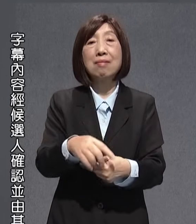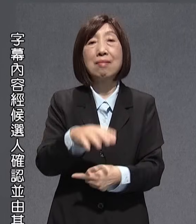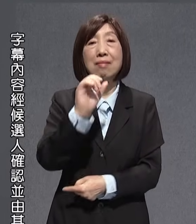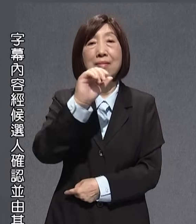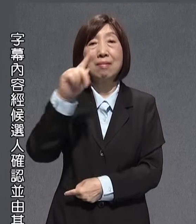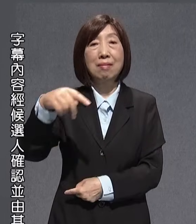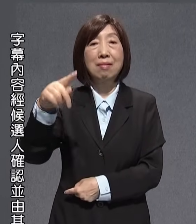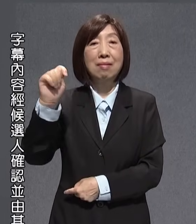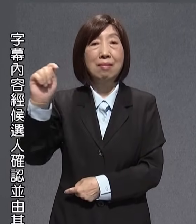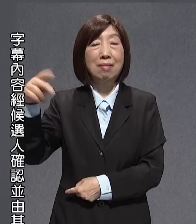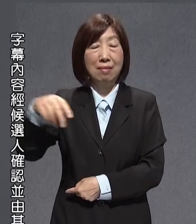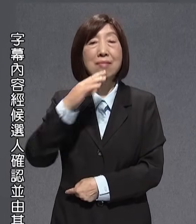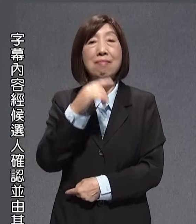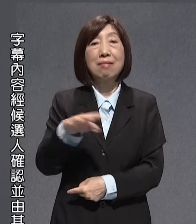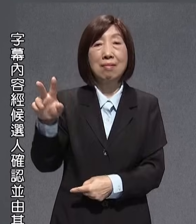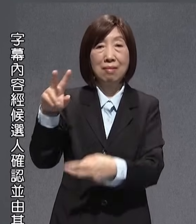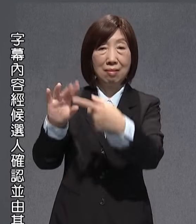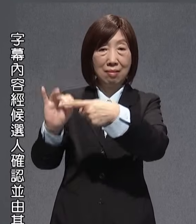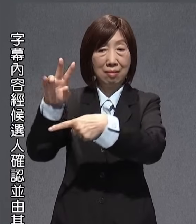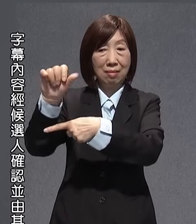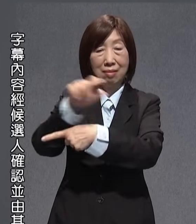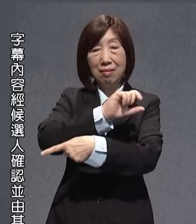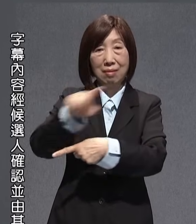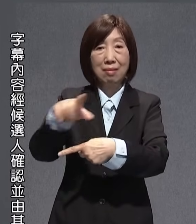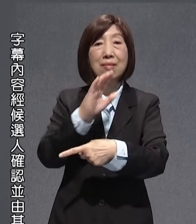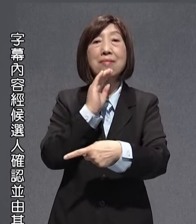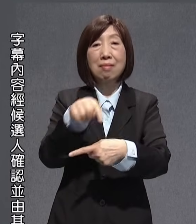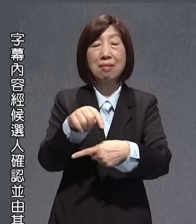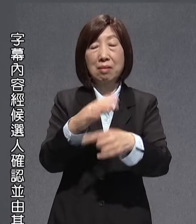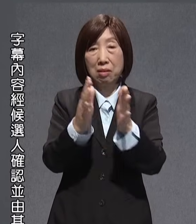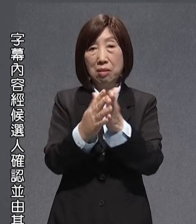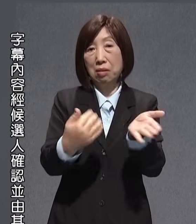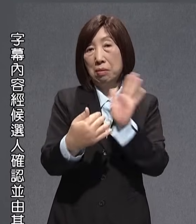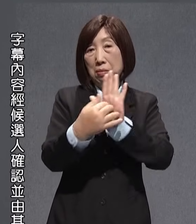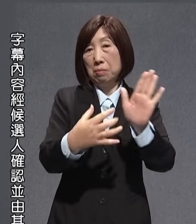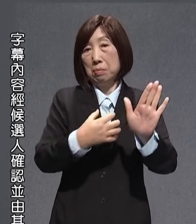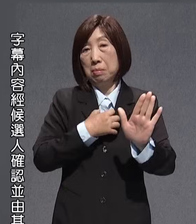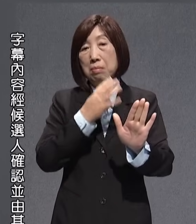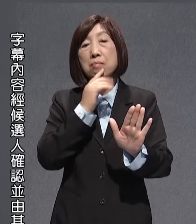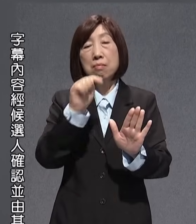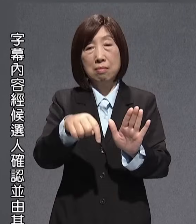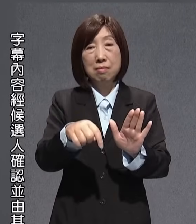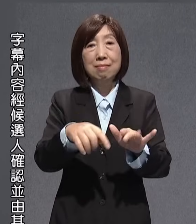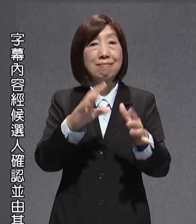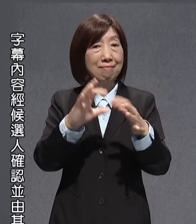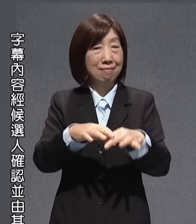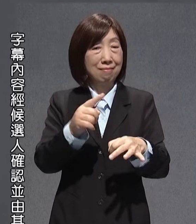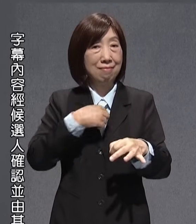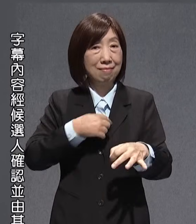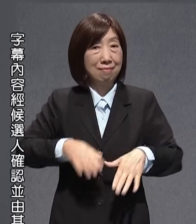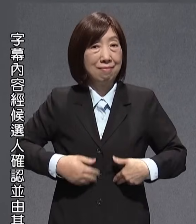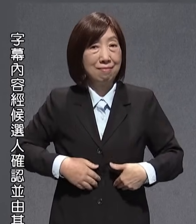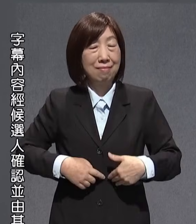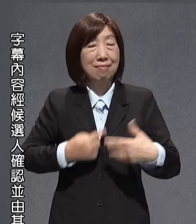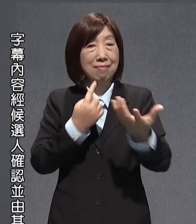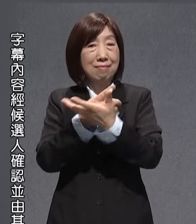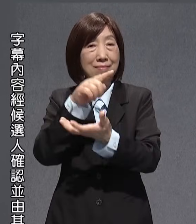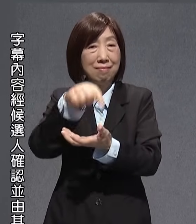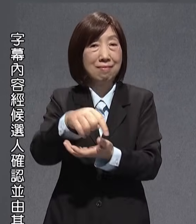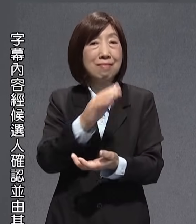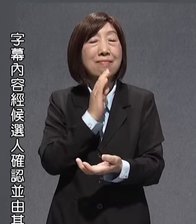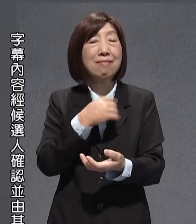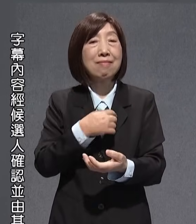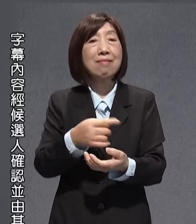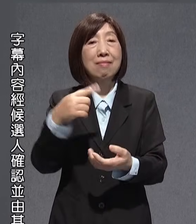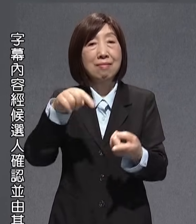的 25%，因此我们在充分的避险的机制上，其实应该勇敢的申请加入 RCEP， 积极开